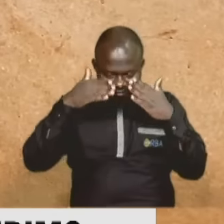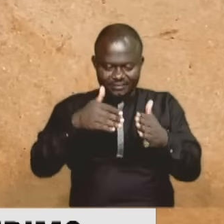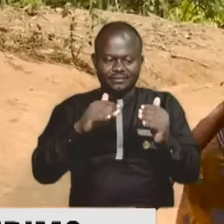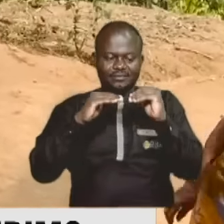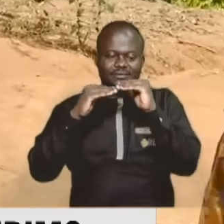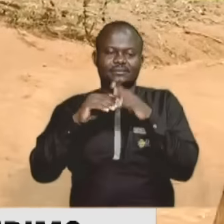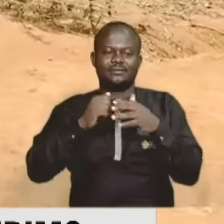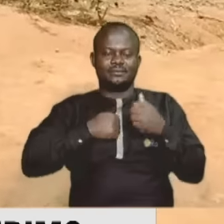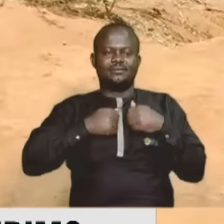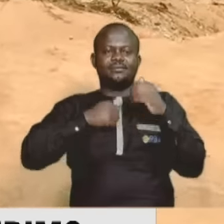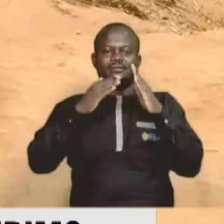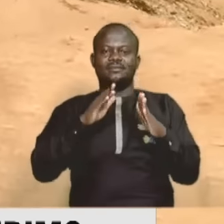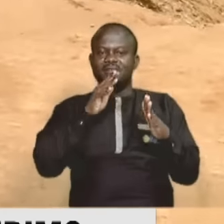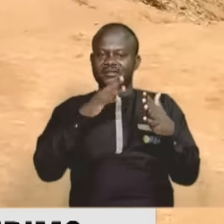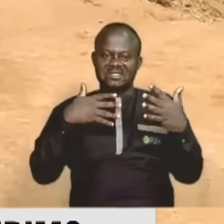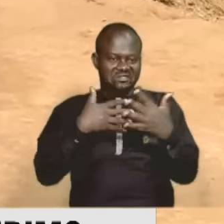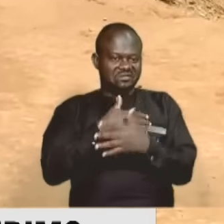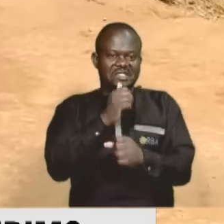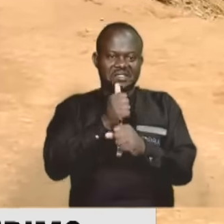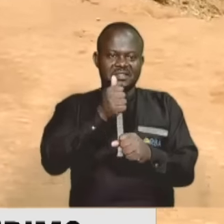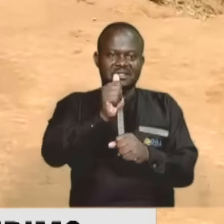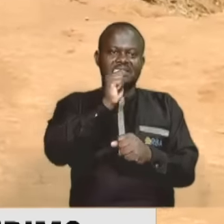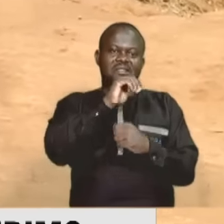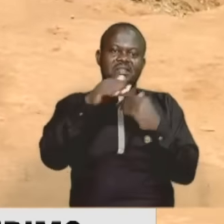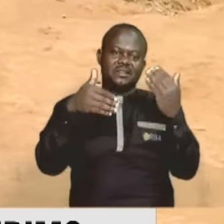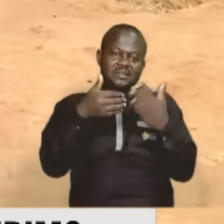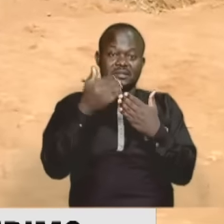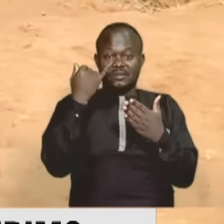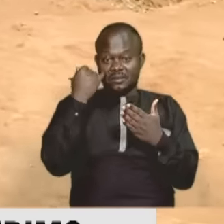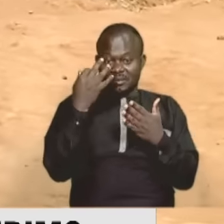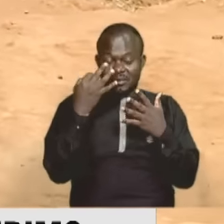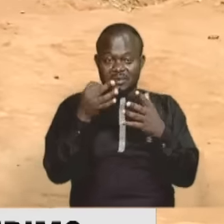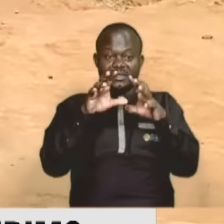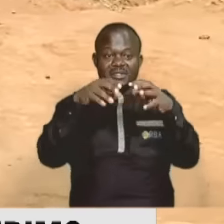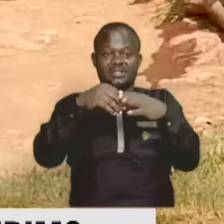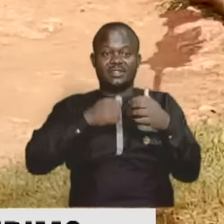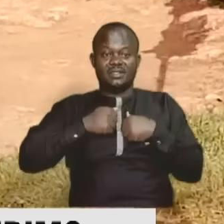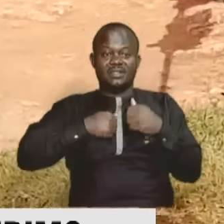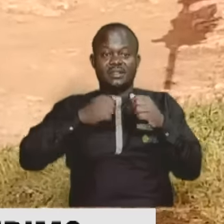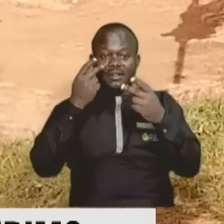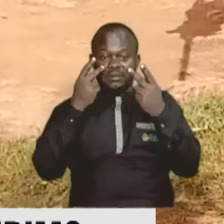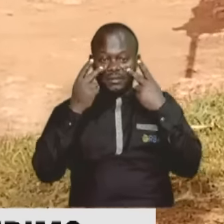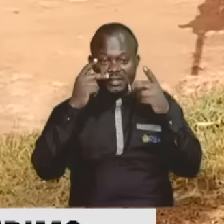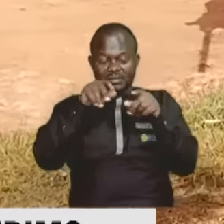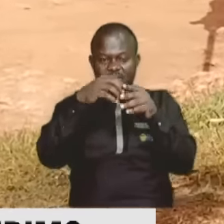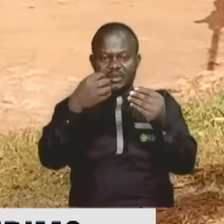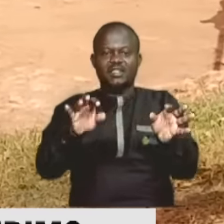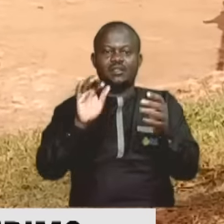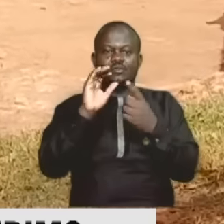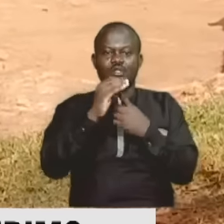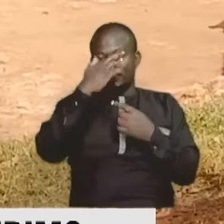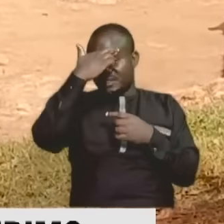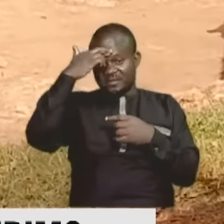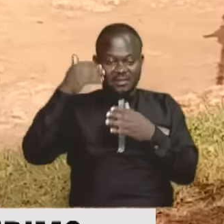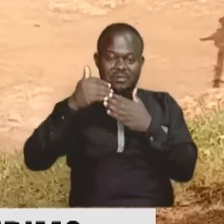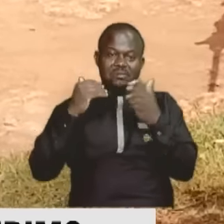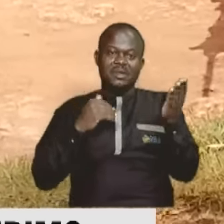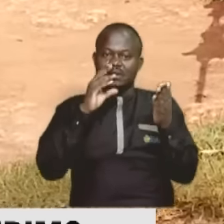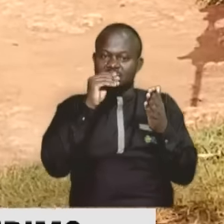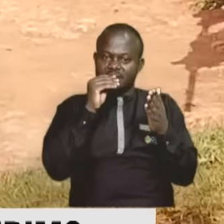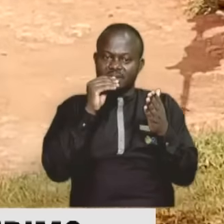ry'uburinganire mu Rwanda yatinyutse gukora uyu murimo, ngo nubwo na n'ubu sosiyete nyarwanda imufata nk'aho yataye umuco. Ngo niyo mpamvu mbere yo kuvuga